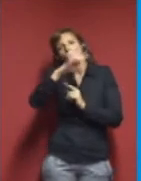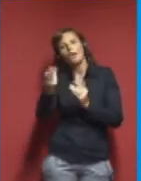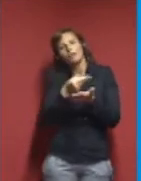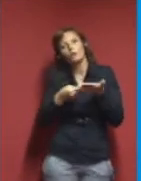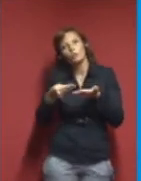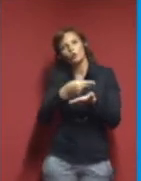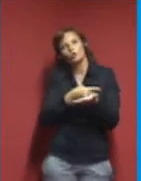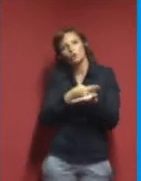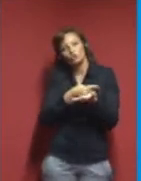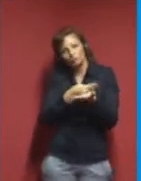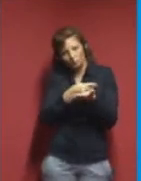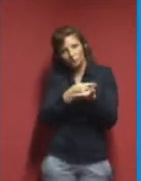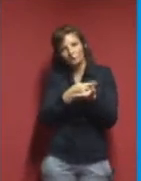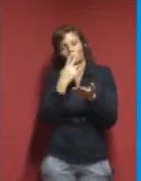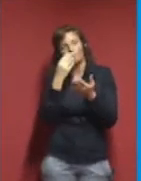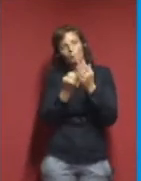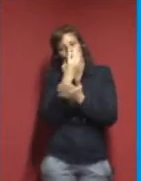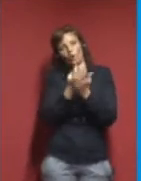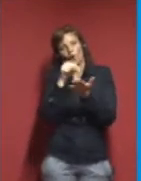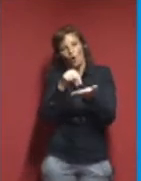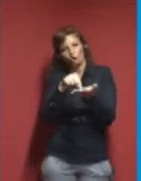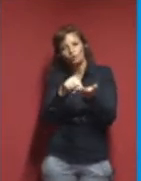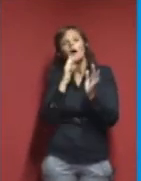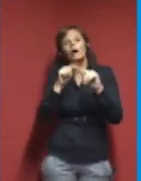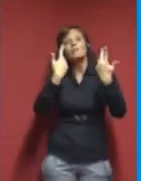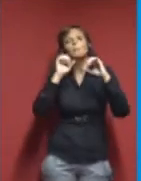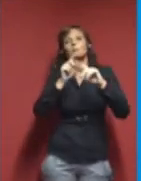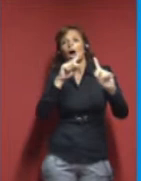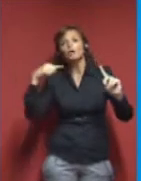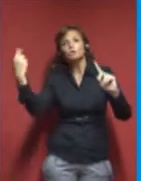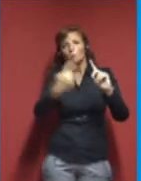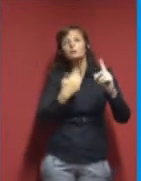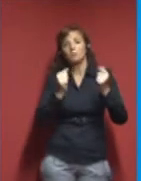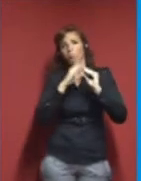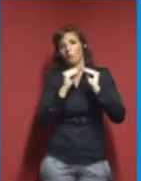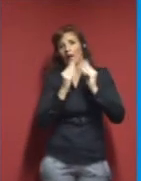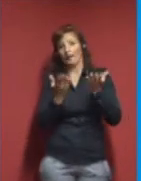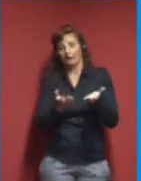prodotto che consente a tutti di fare delle cose. Questo progetto